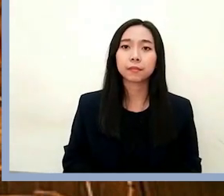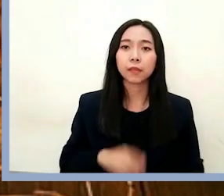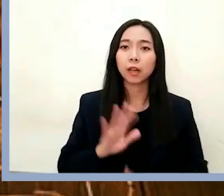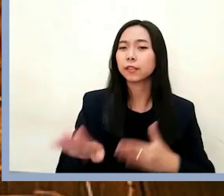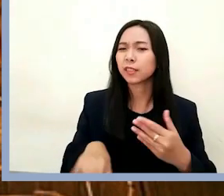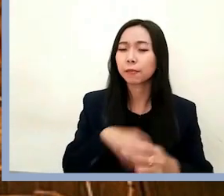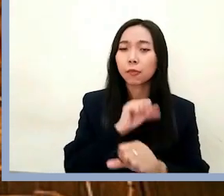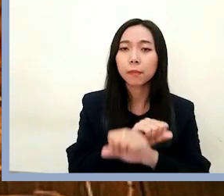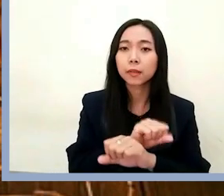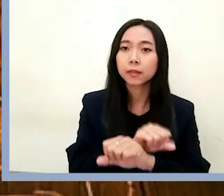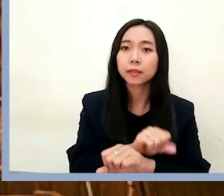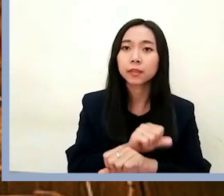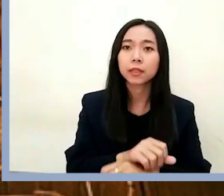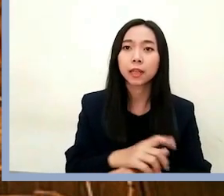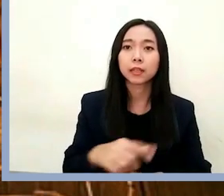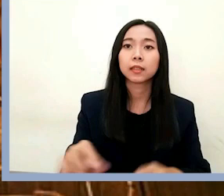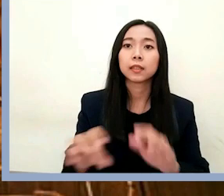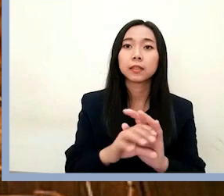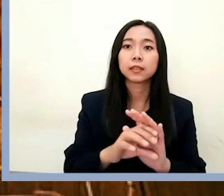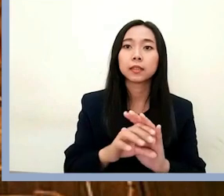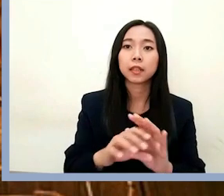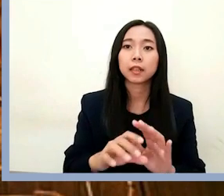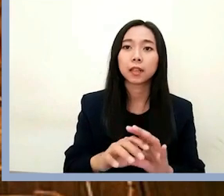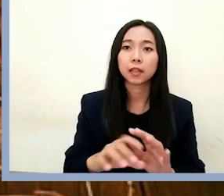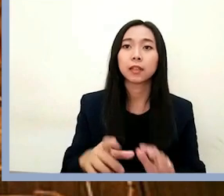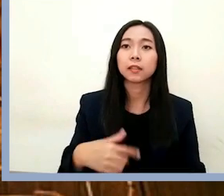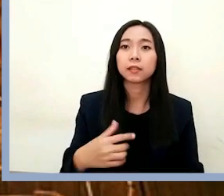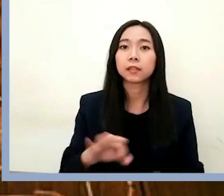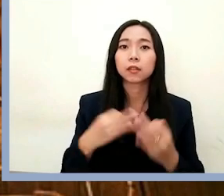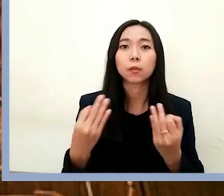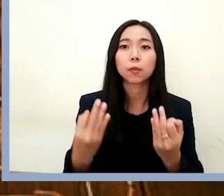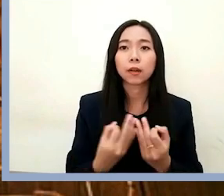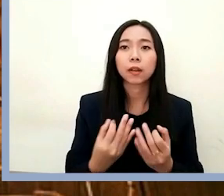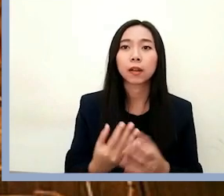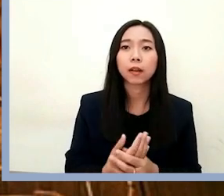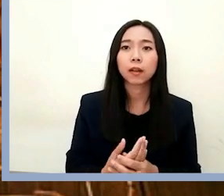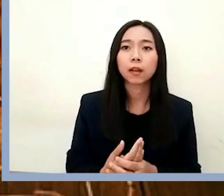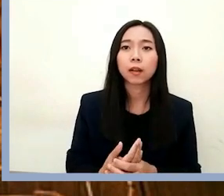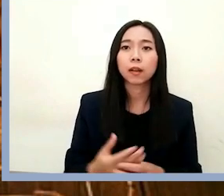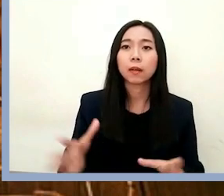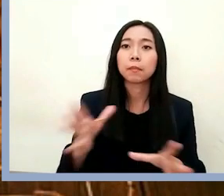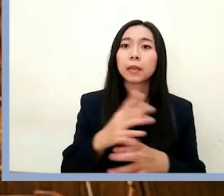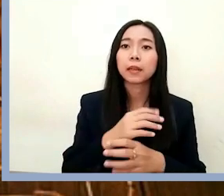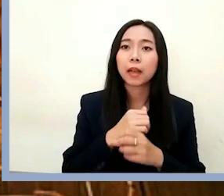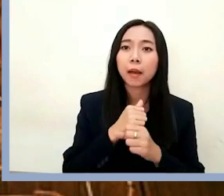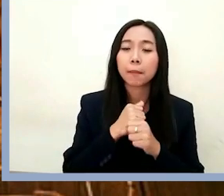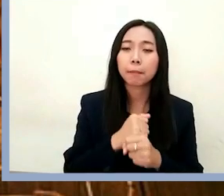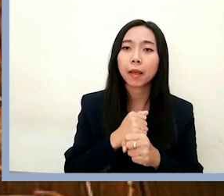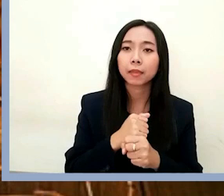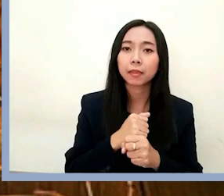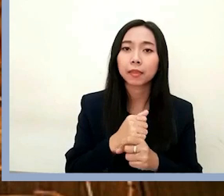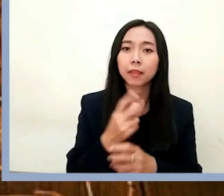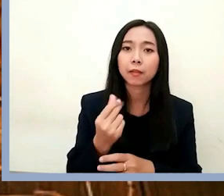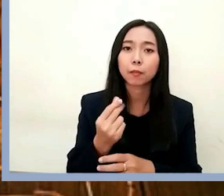dan cara keluarga itu memperoleh rezeki secara benar